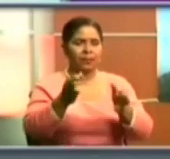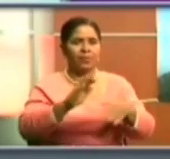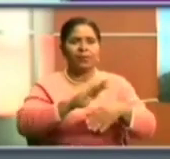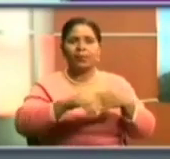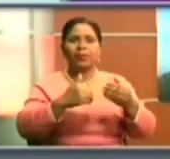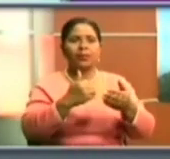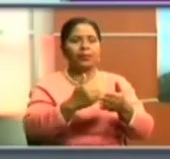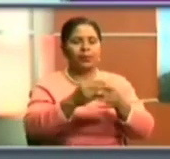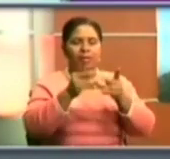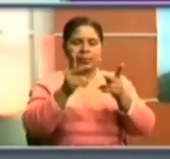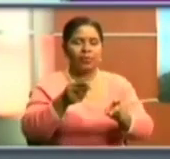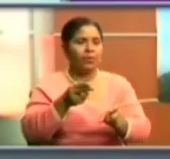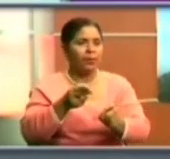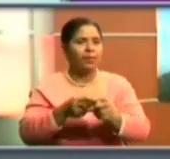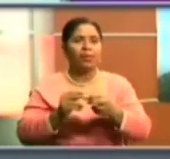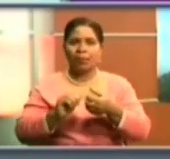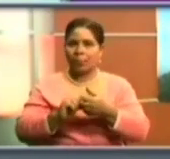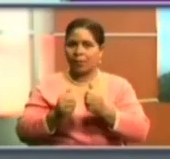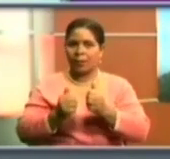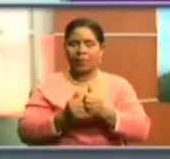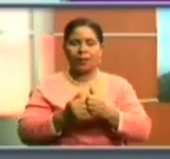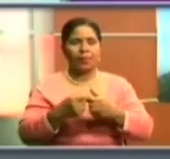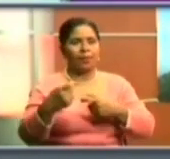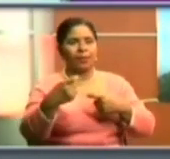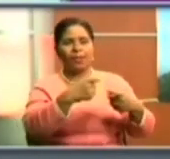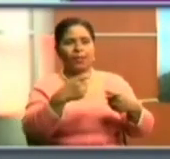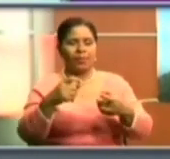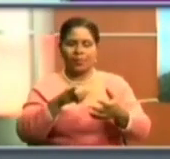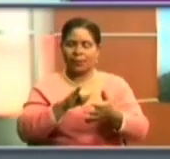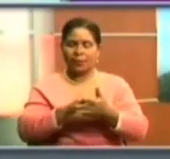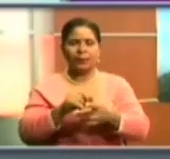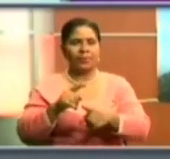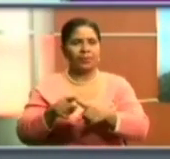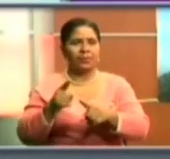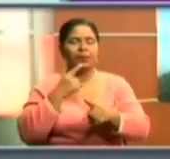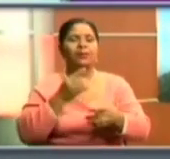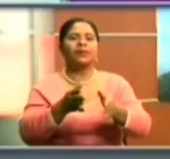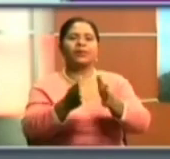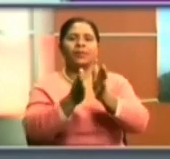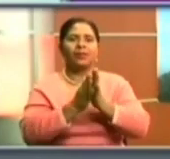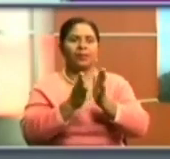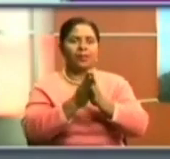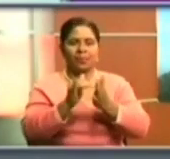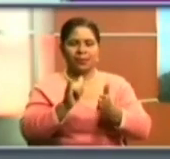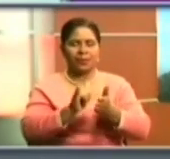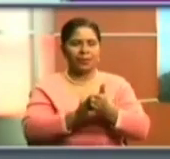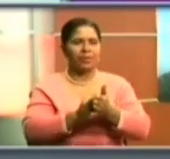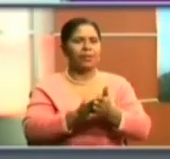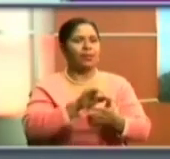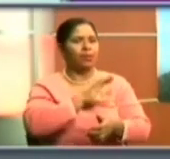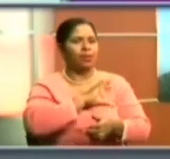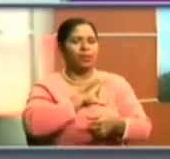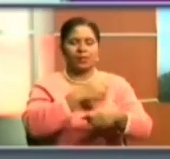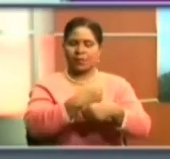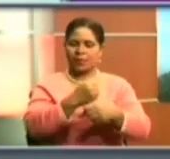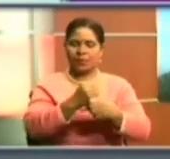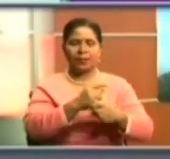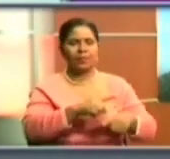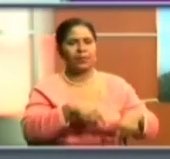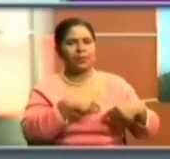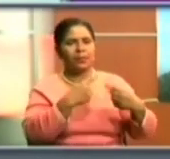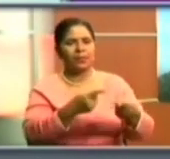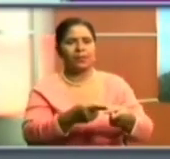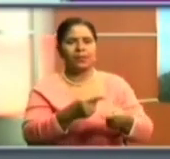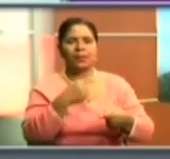le monde qui impliqué dans l'incident, c'est quelques recommandations IGPNH, d'après